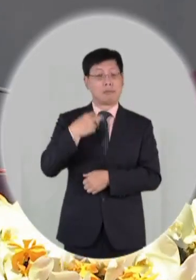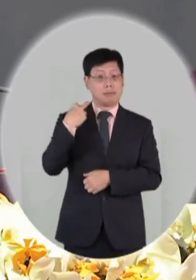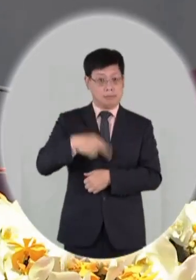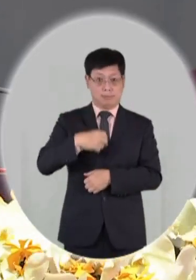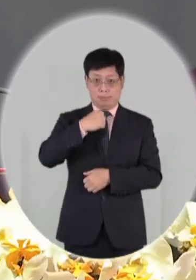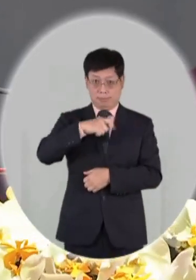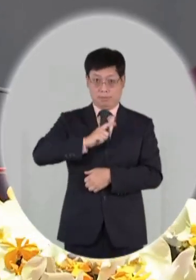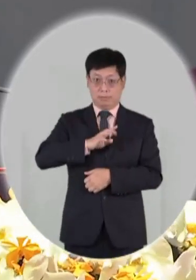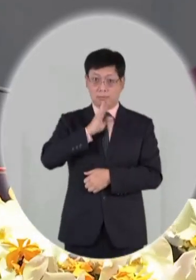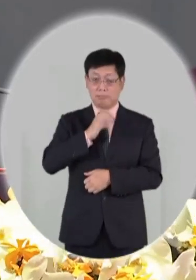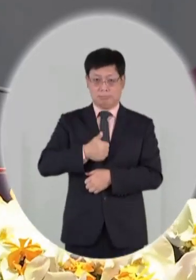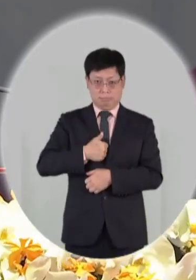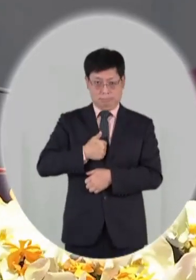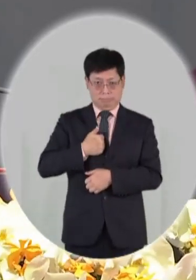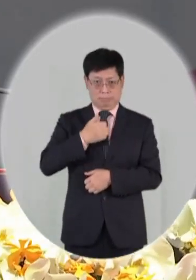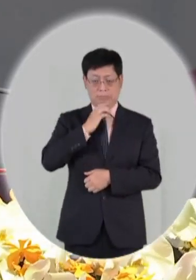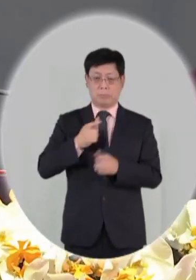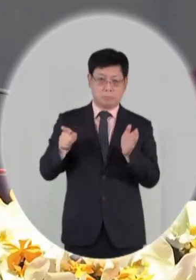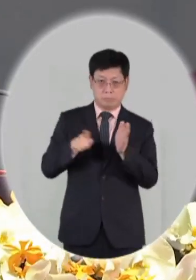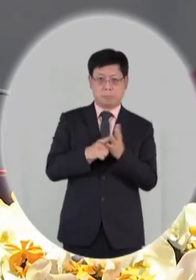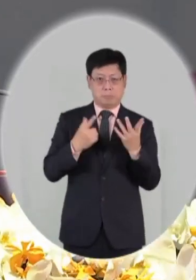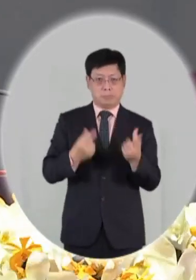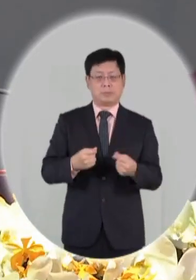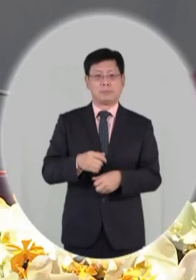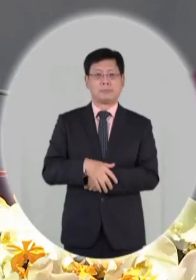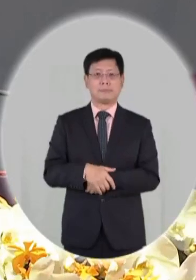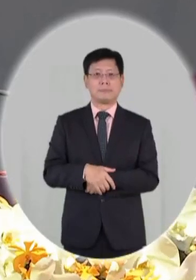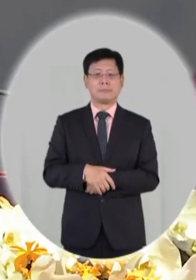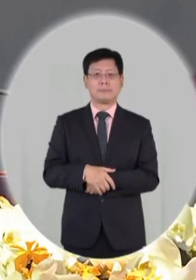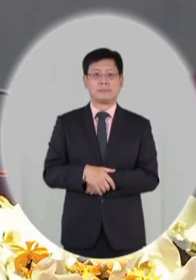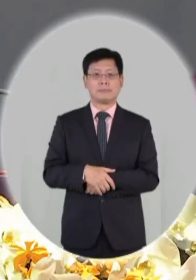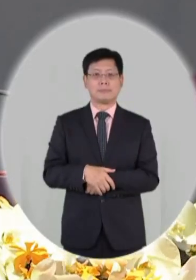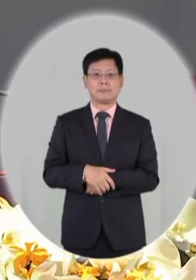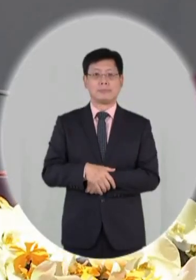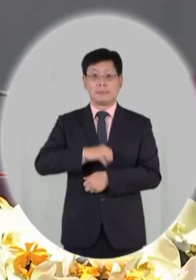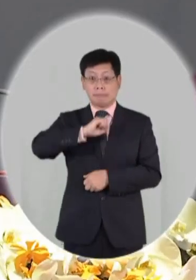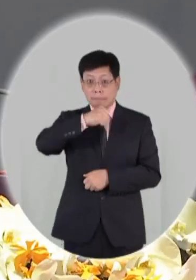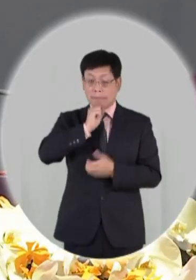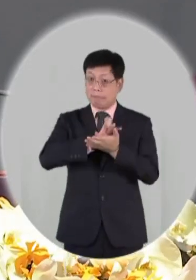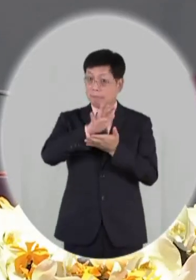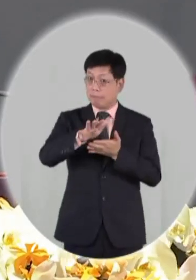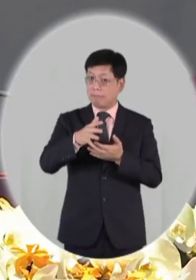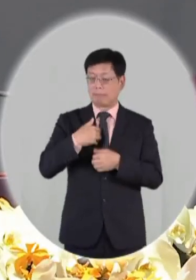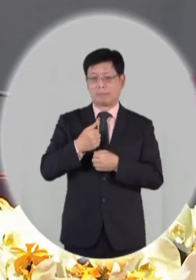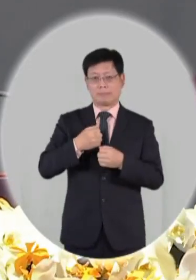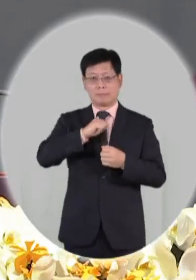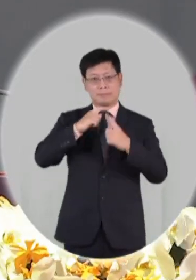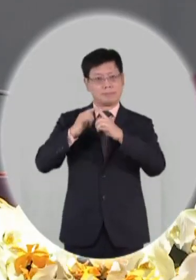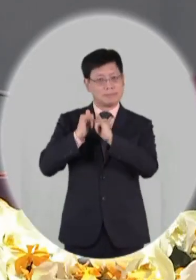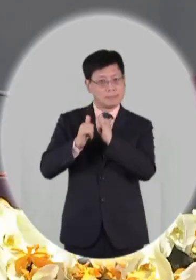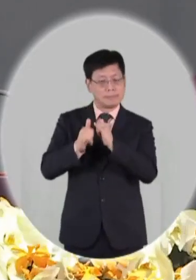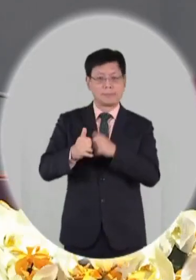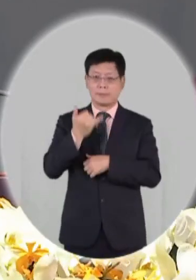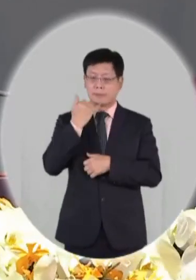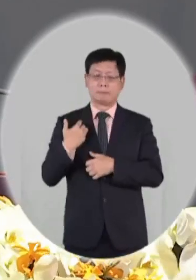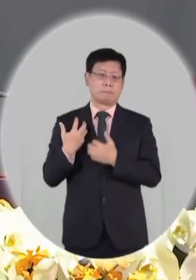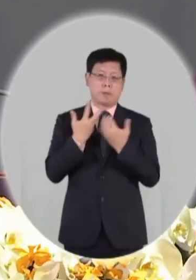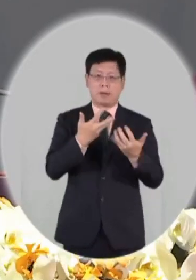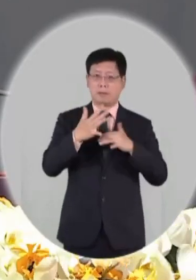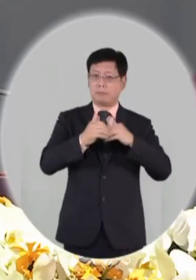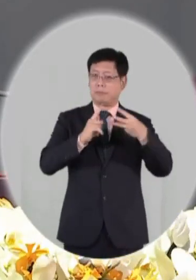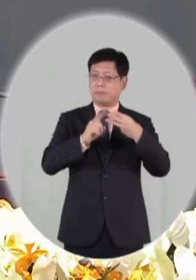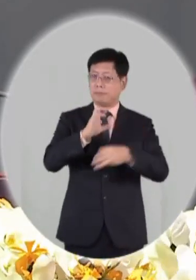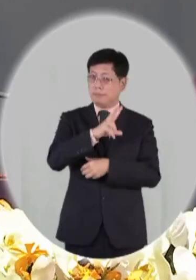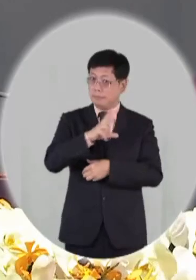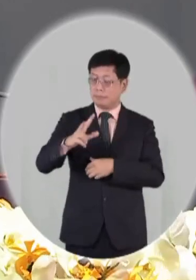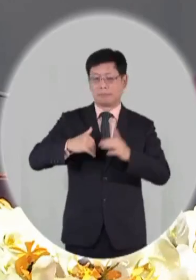两岸关系上的立场始终如一，台湾的未来由台湾人民透过民主的方